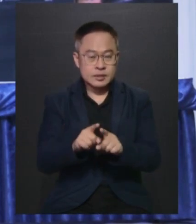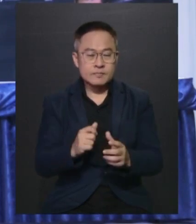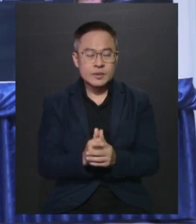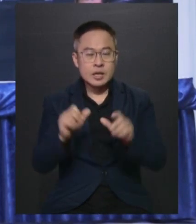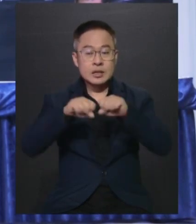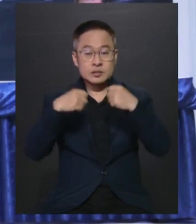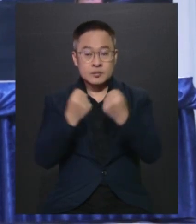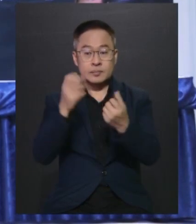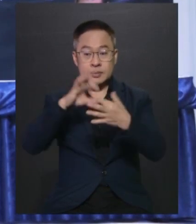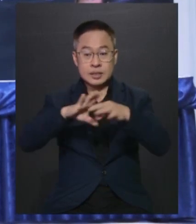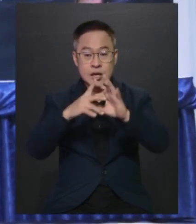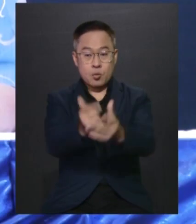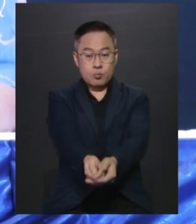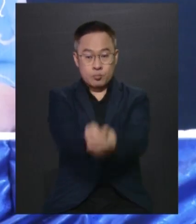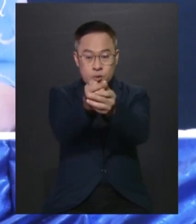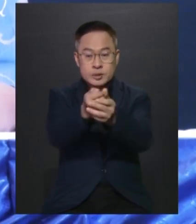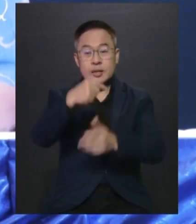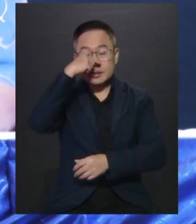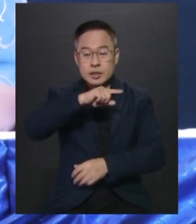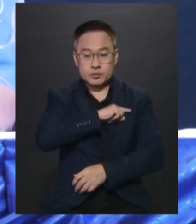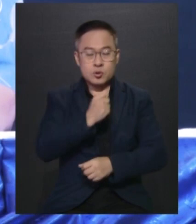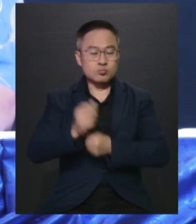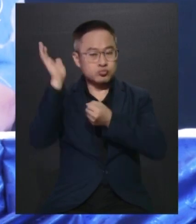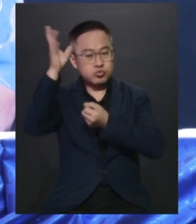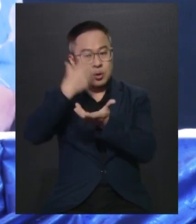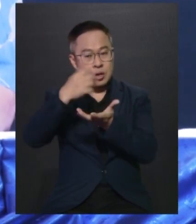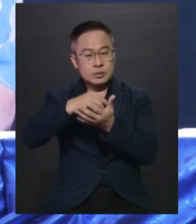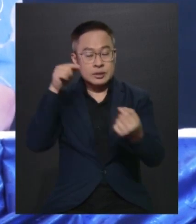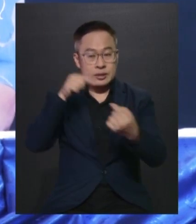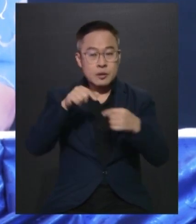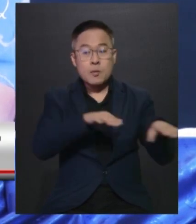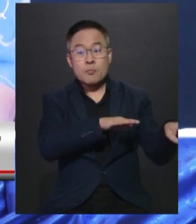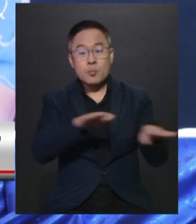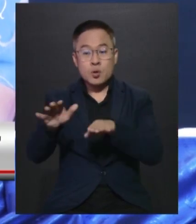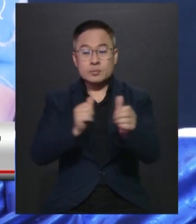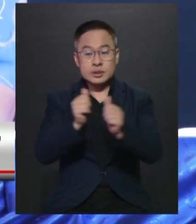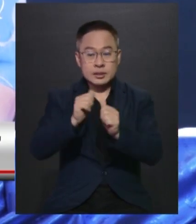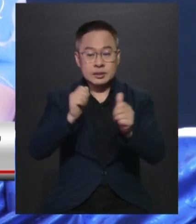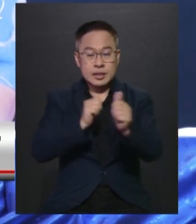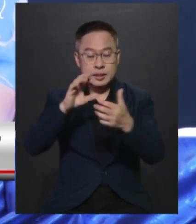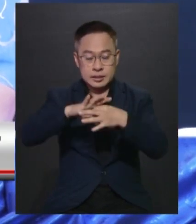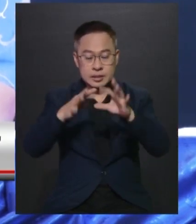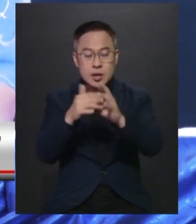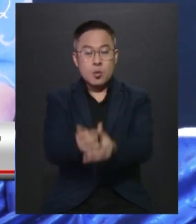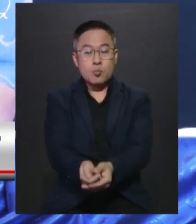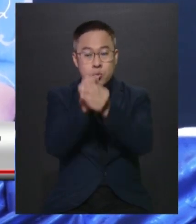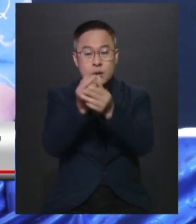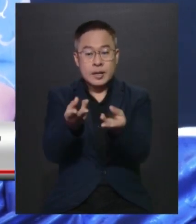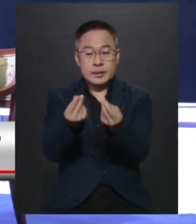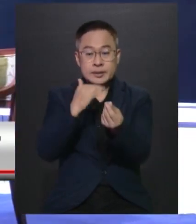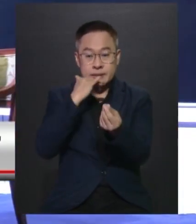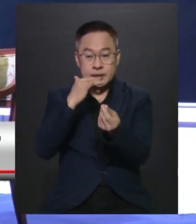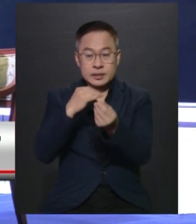สมาคมกีฬาวอลเลย์บอลแห่งประเทศไทยนะคะจัดงานแถลงข่าวการแข่งขันวอลเลย์บอลชายหาดวอลเลย์บอล World Beach Bowl Tour เชียง